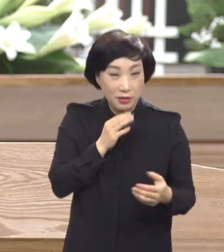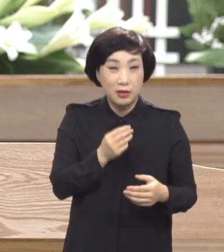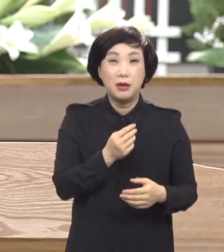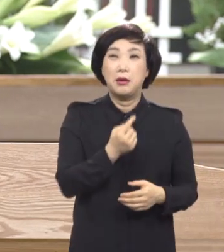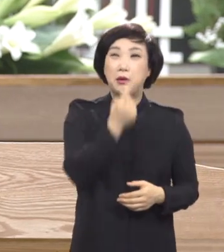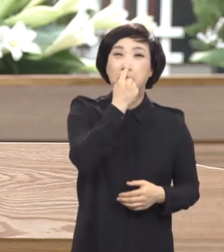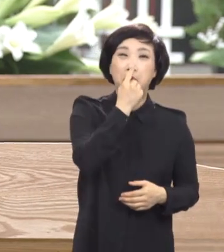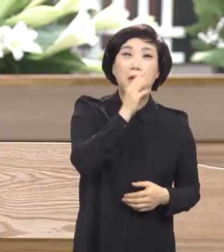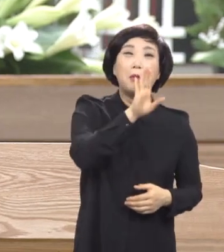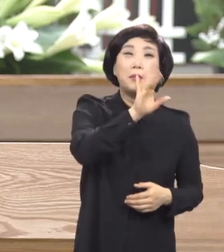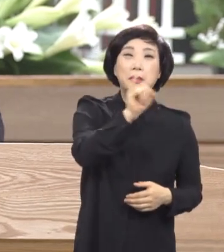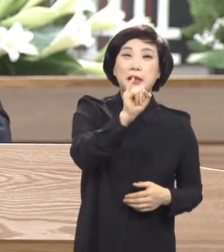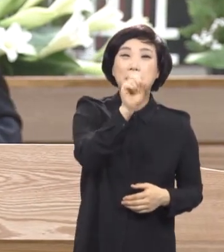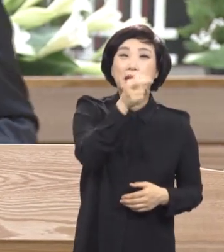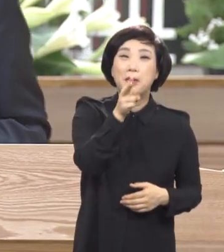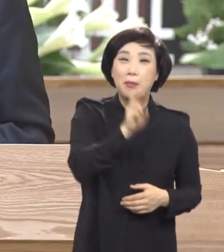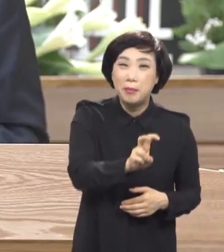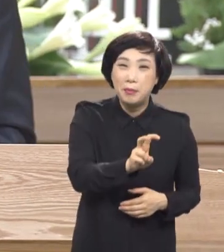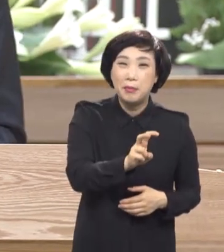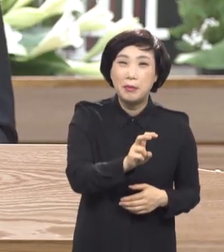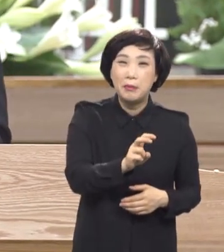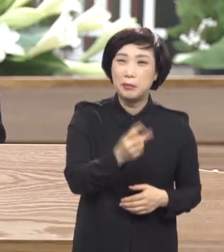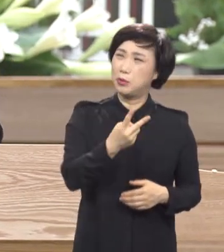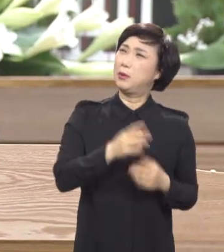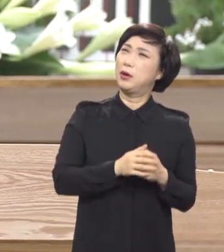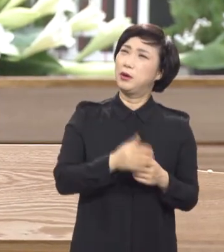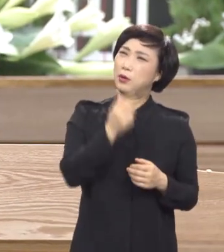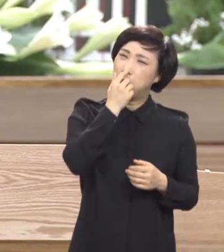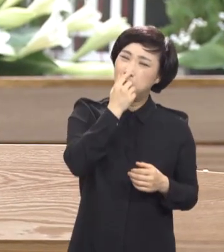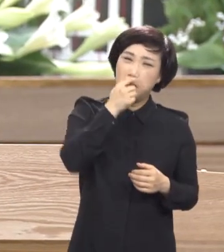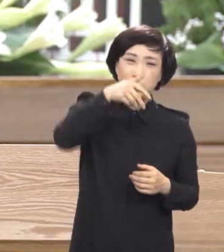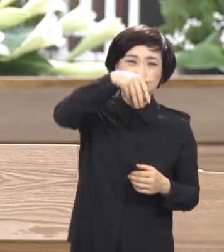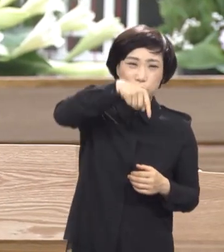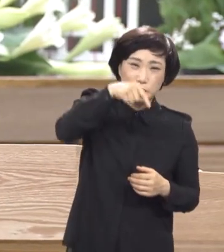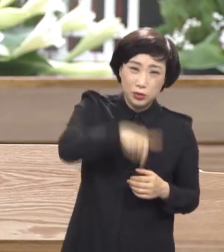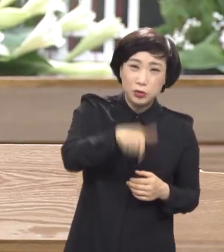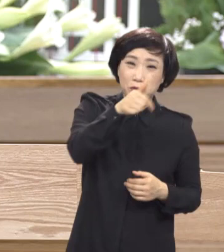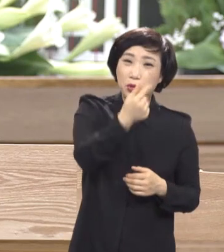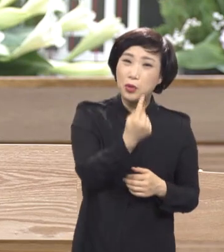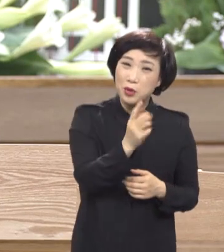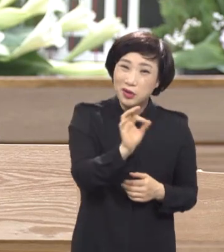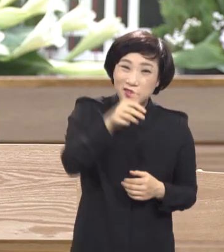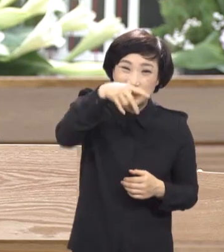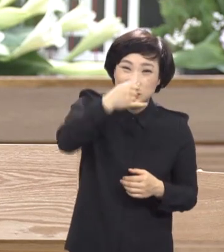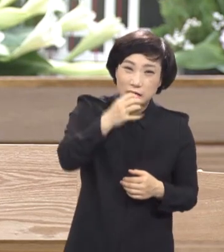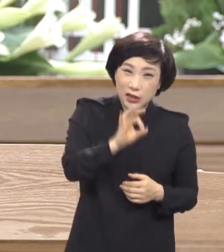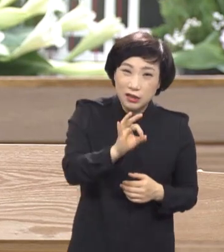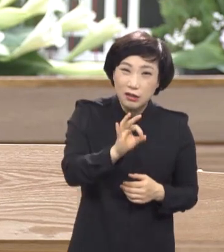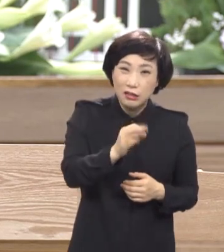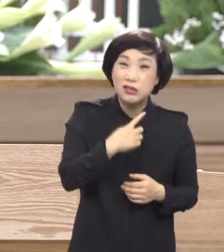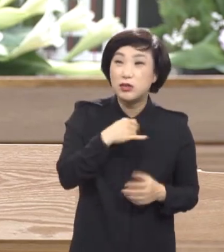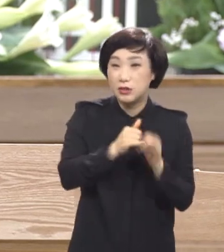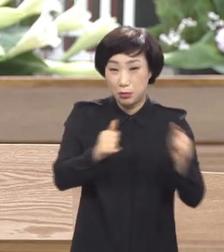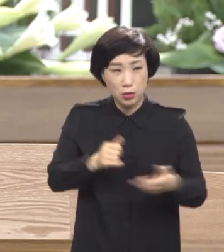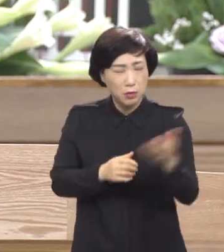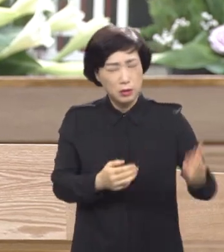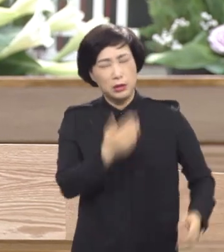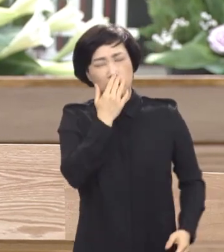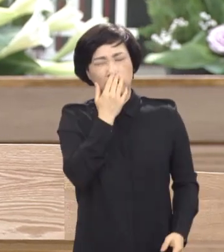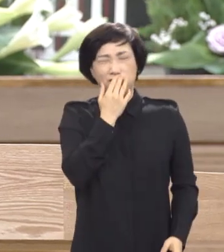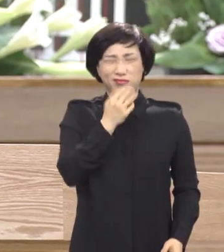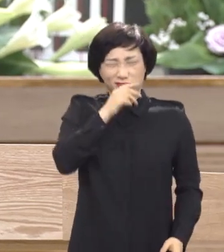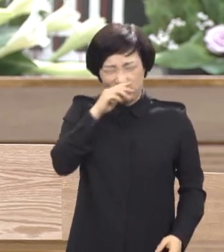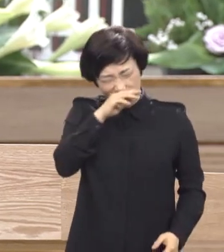걸리고 충동증에 걸린 사람들은 그저 숨을 못 쉬어서 그저 애를 타고 힘쓰는 모습을